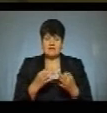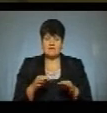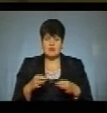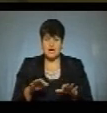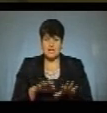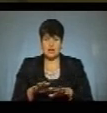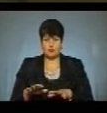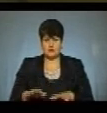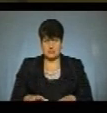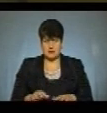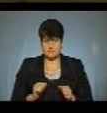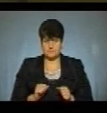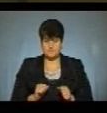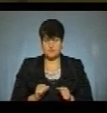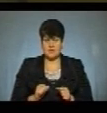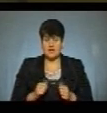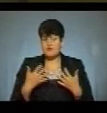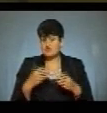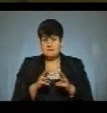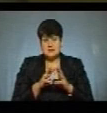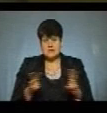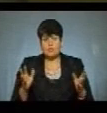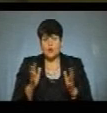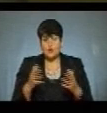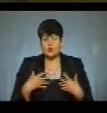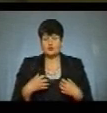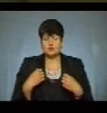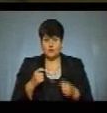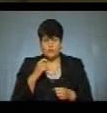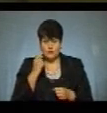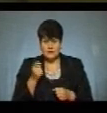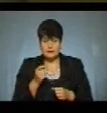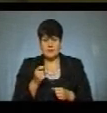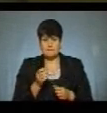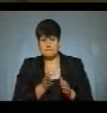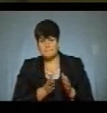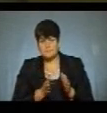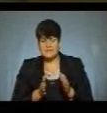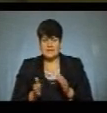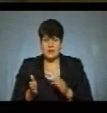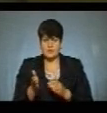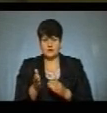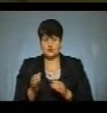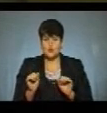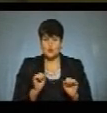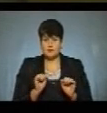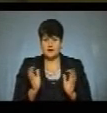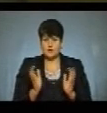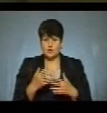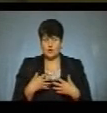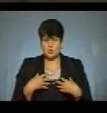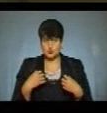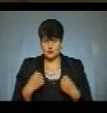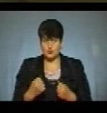вакантних посад. І вже Міністерство охорони здоров'я України, минаючи департаменти і управління охорони